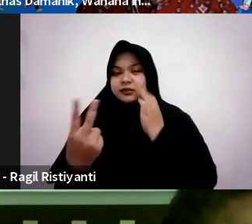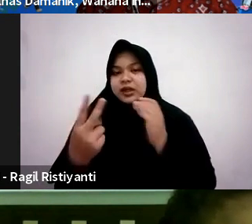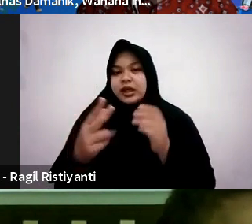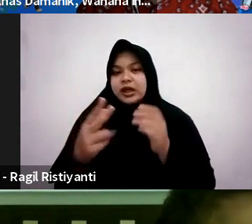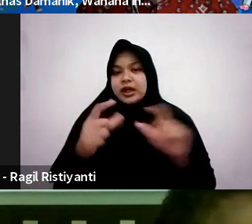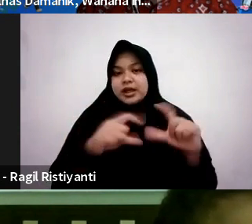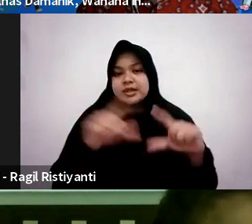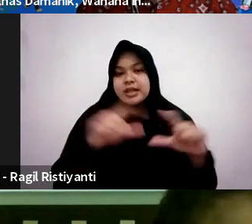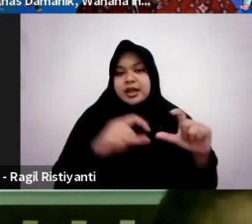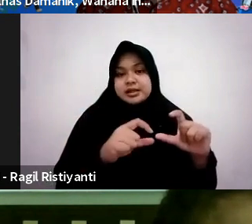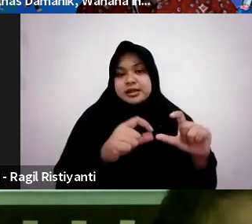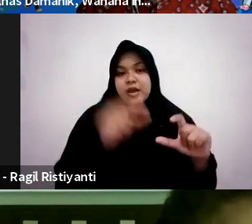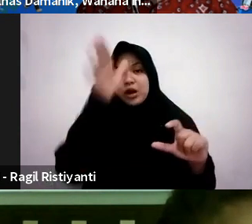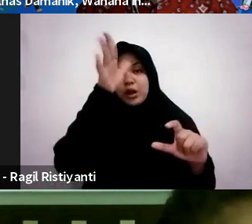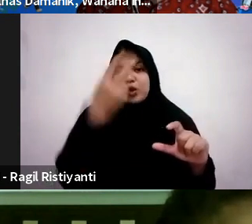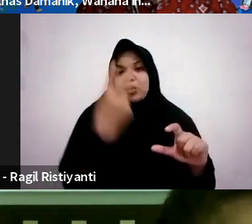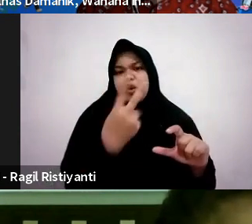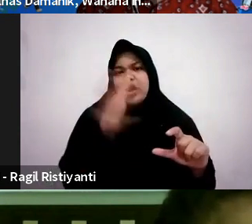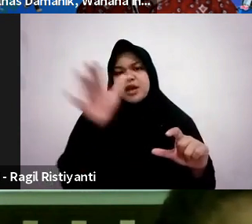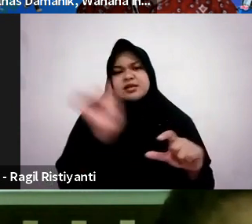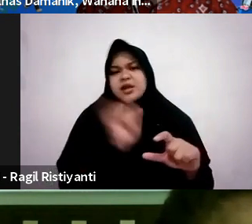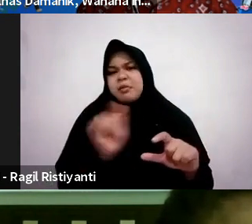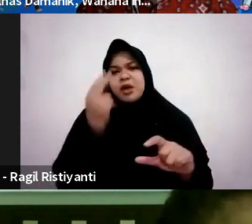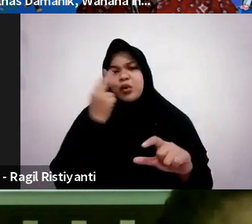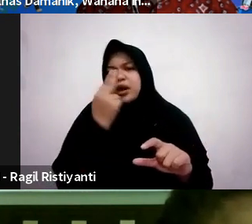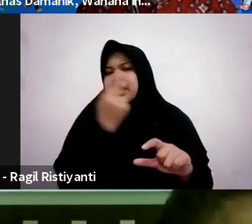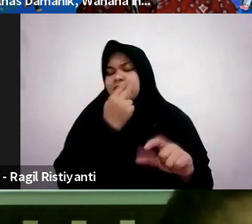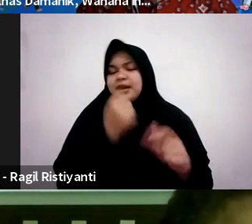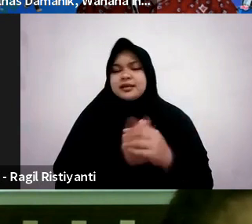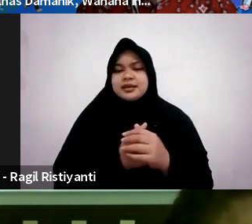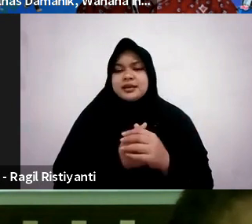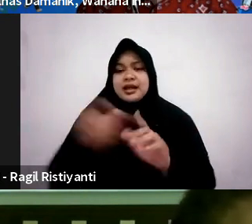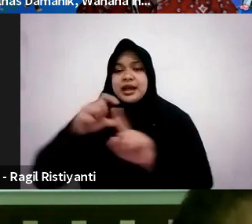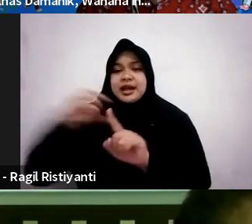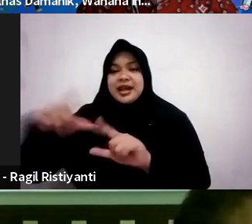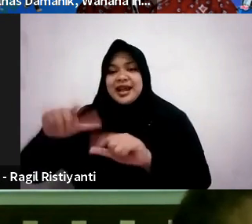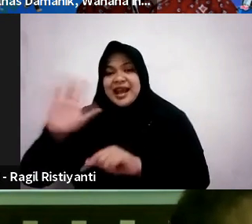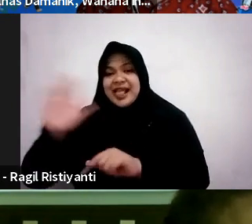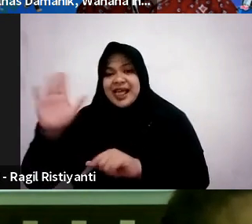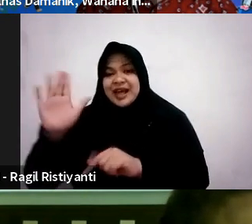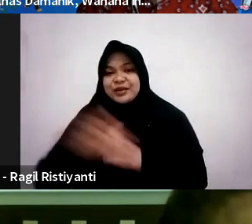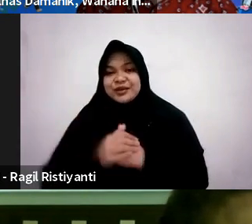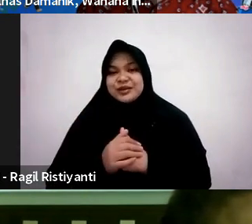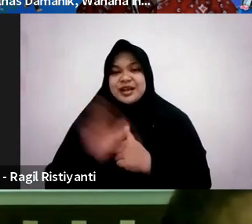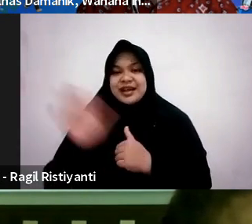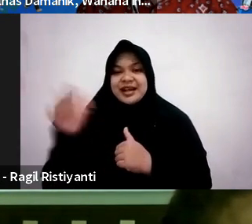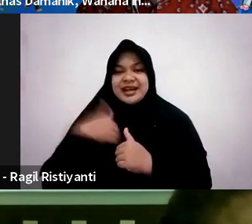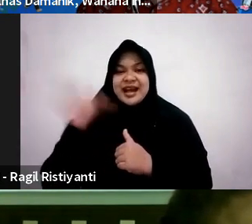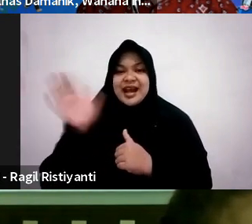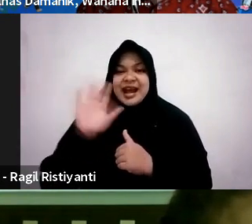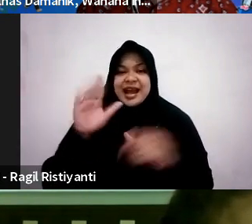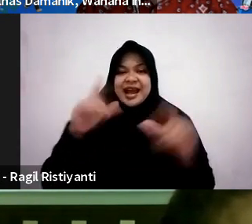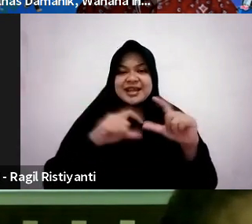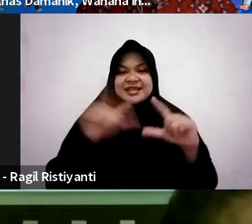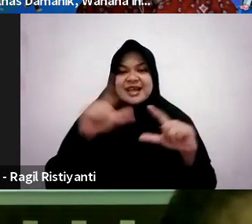dua banyak tunanetra gitu Ade aaah allocacoc masih ada katanya salsa hai Salsa